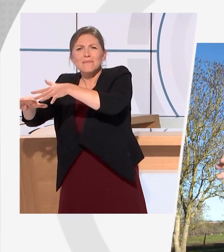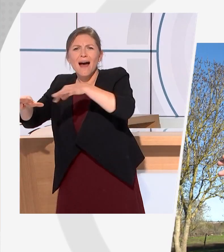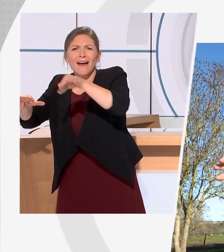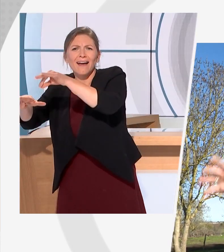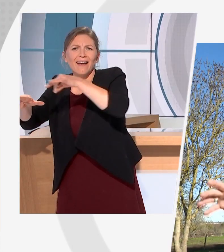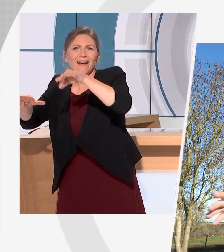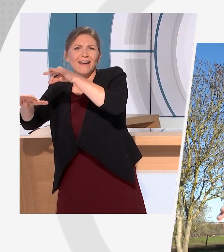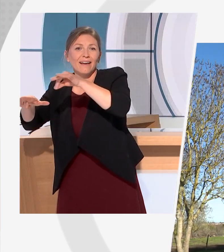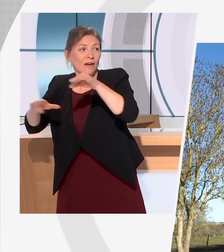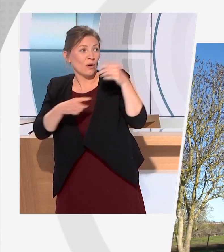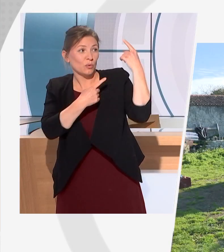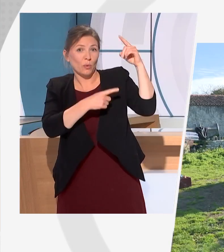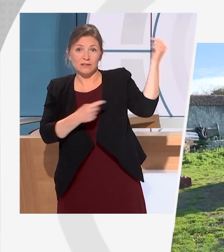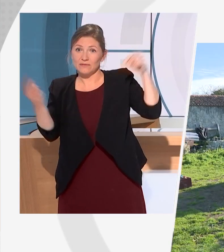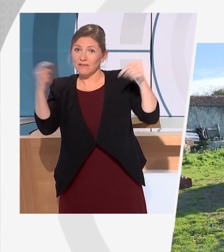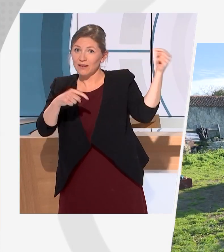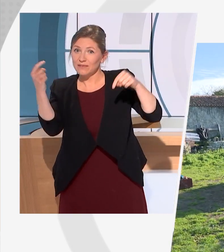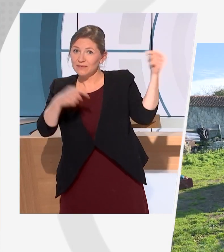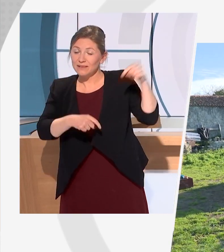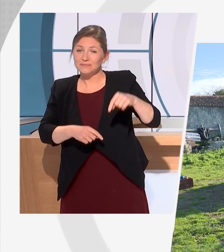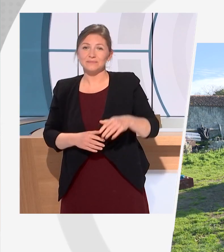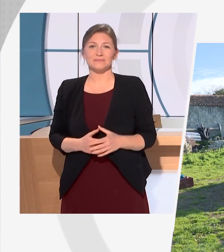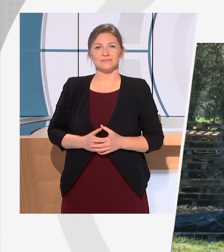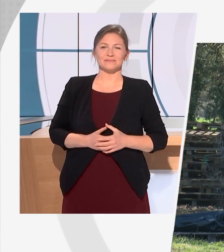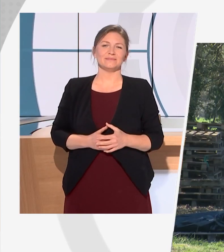avec des touristes qui sont au rendez-vous. Ça va. Oui.